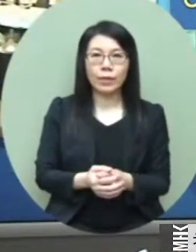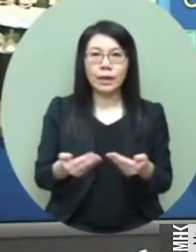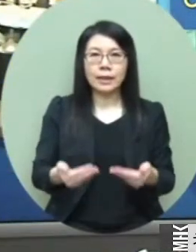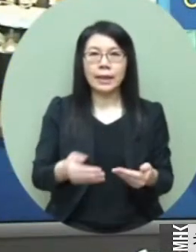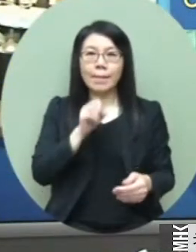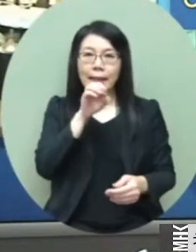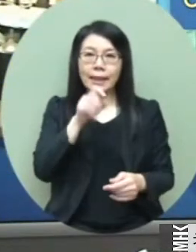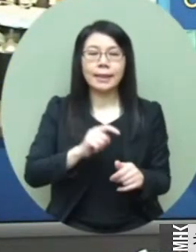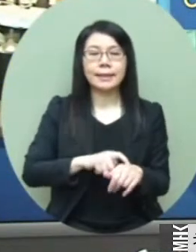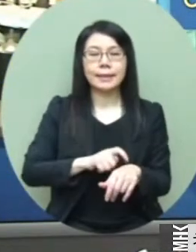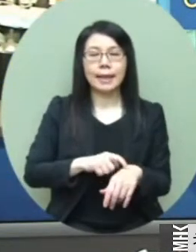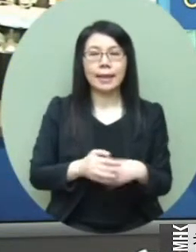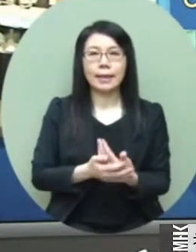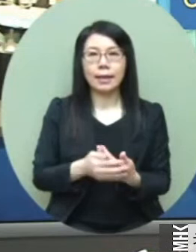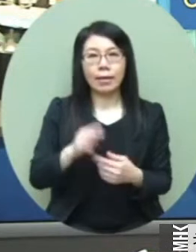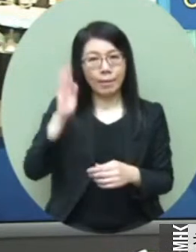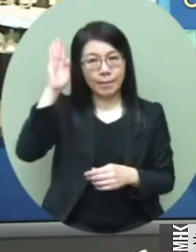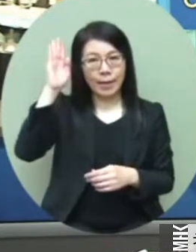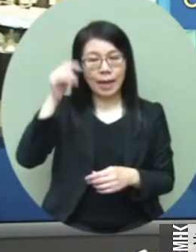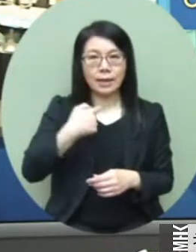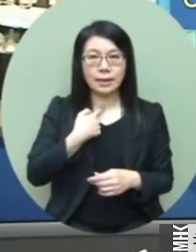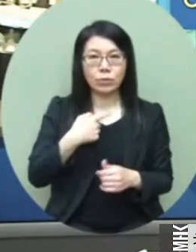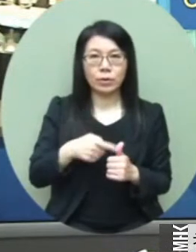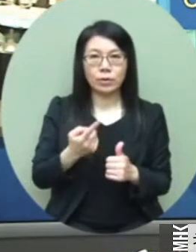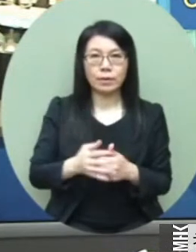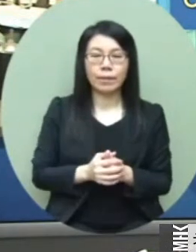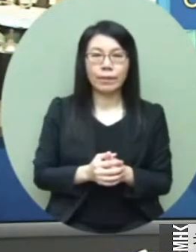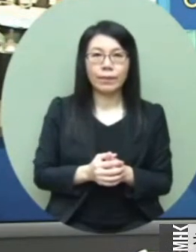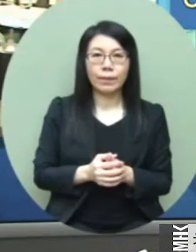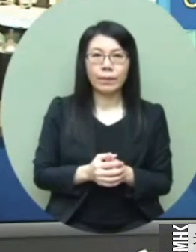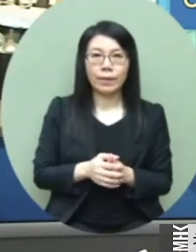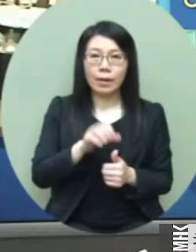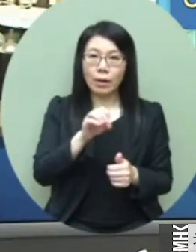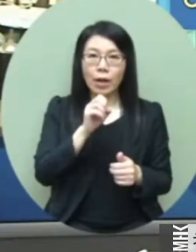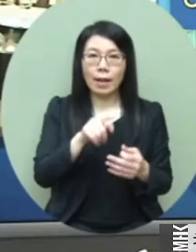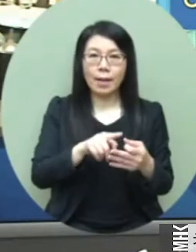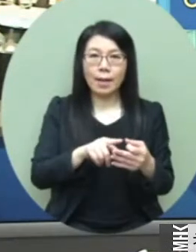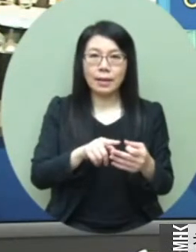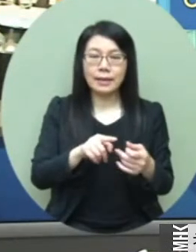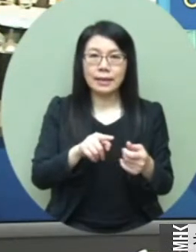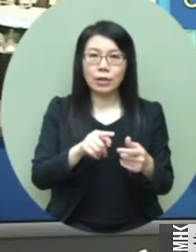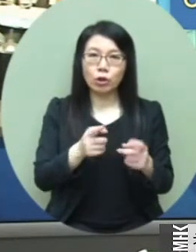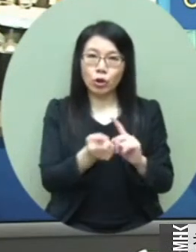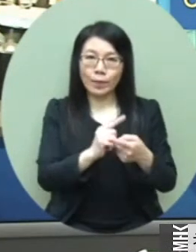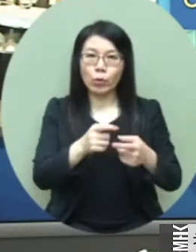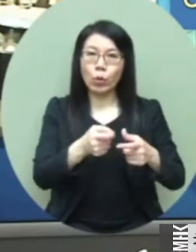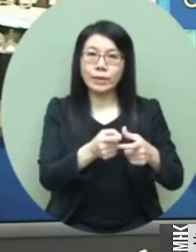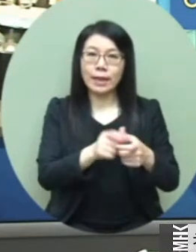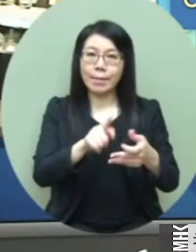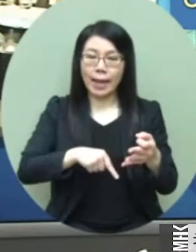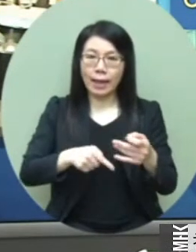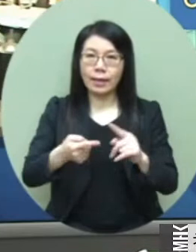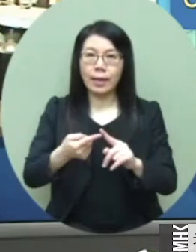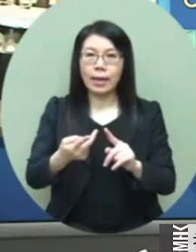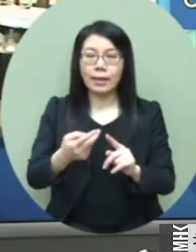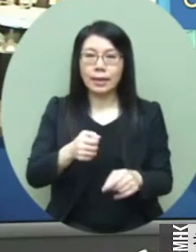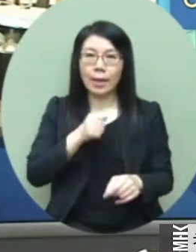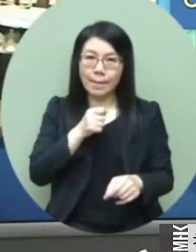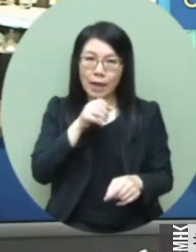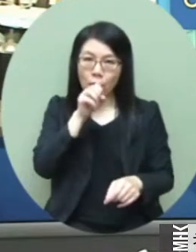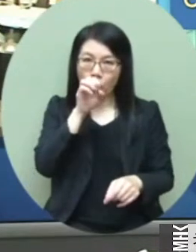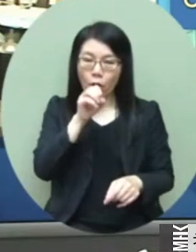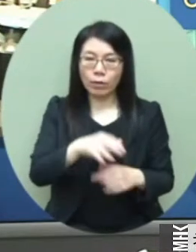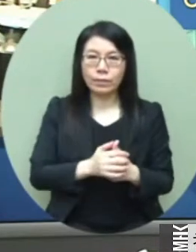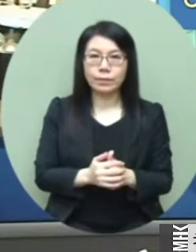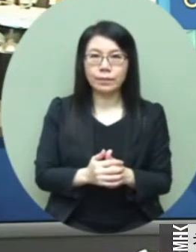家係提問時間。想發問嘅記者朋友啦，請先舉手，嗌到你嘅時候啦，請講出你代表嘅傳媒機構名稱，然後用我哋俾你嘅咪咧